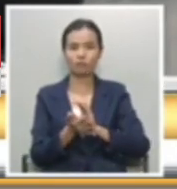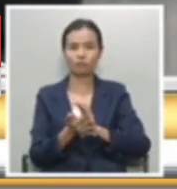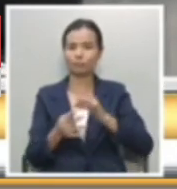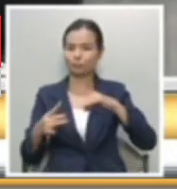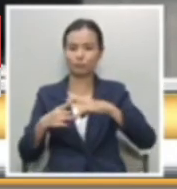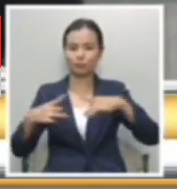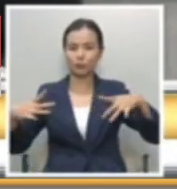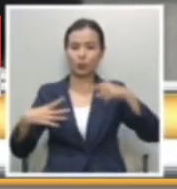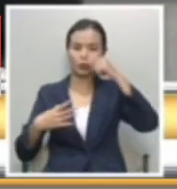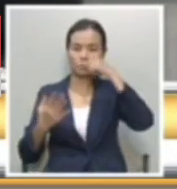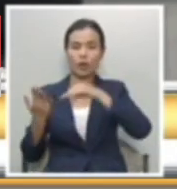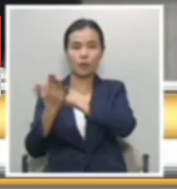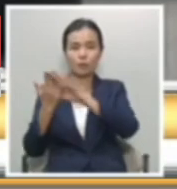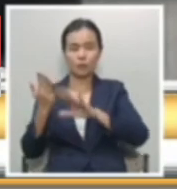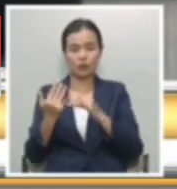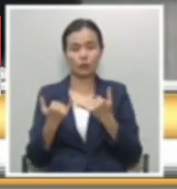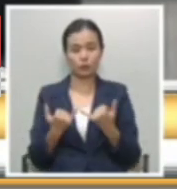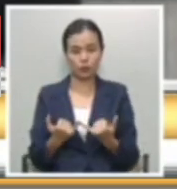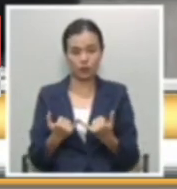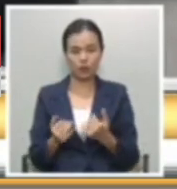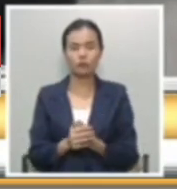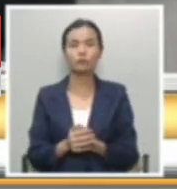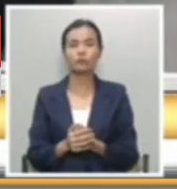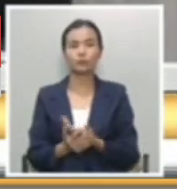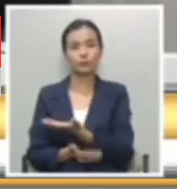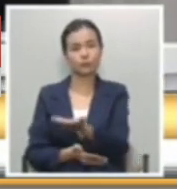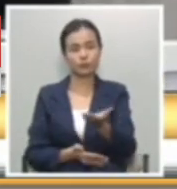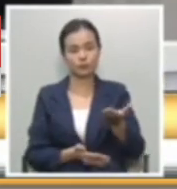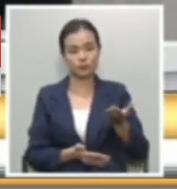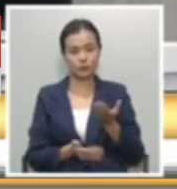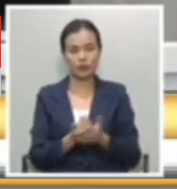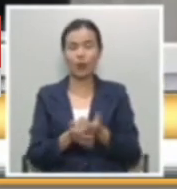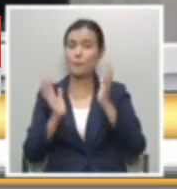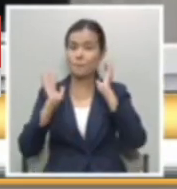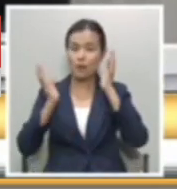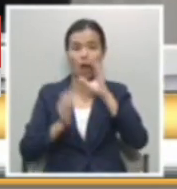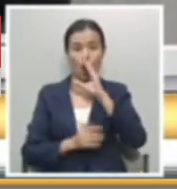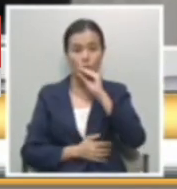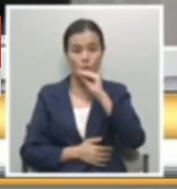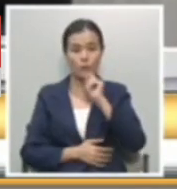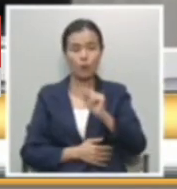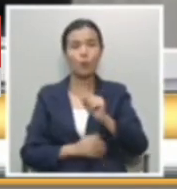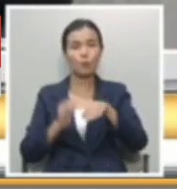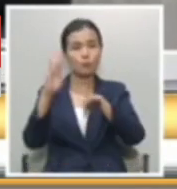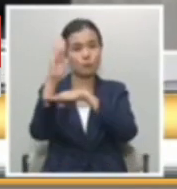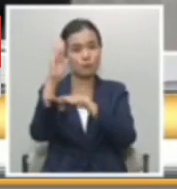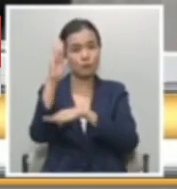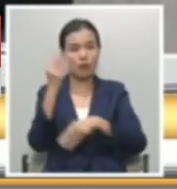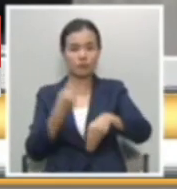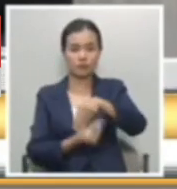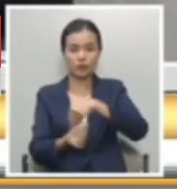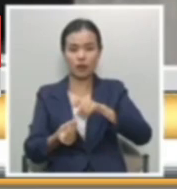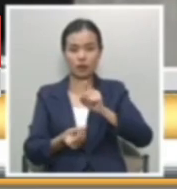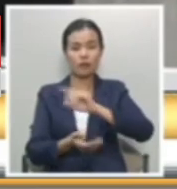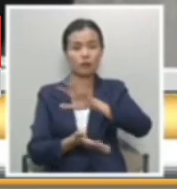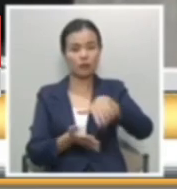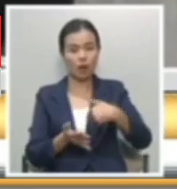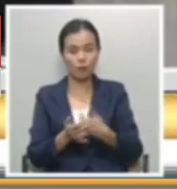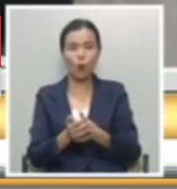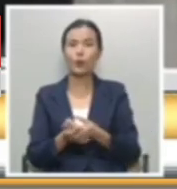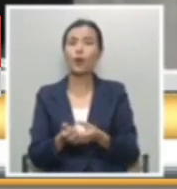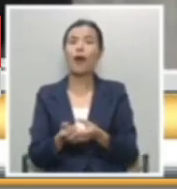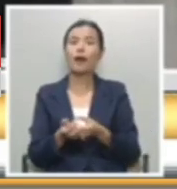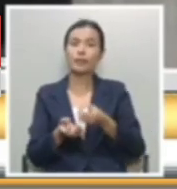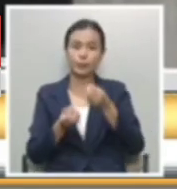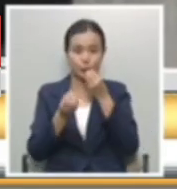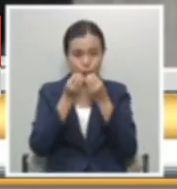ในปัจจุบันนะครับวันนี้เนี่ยหลายคนได้อภิปรายไปแล้วกลไกทางเศรษฐกิจทั้งหลายทั้งปวงไม่ว่าจะเป็นการบริโภคไ